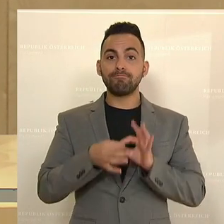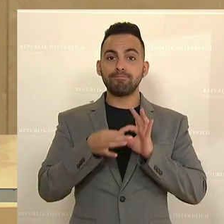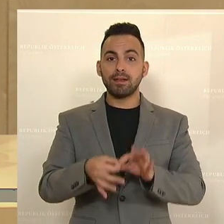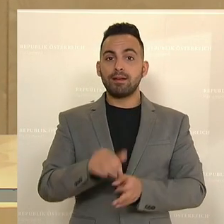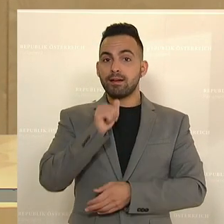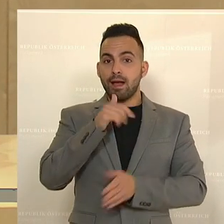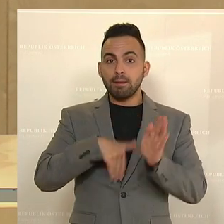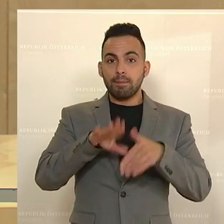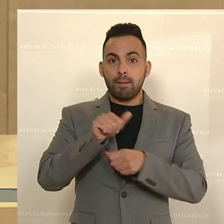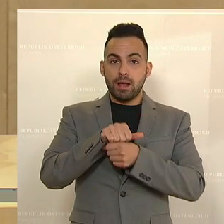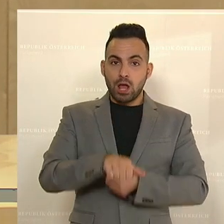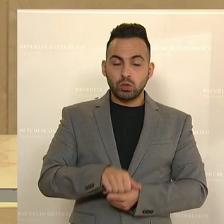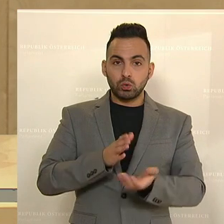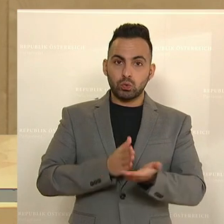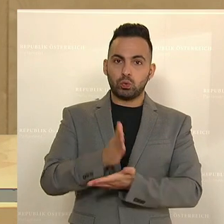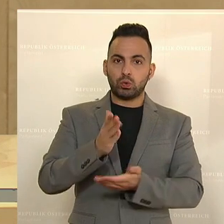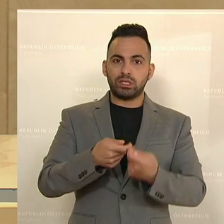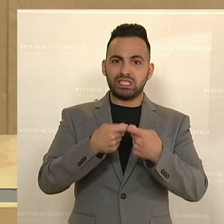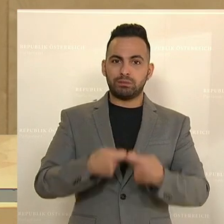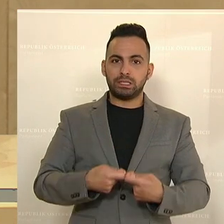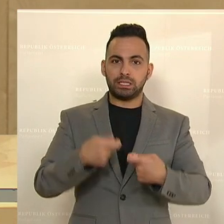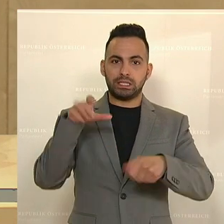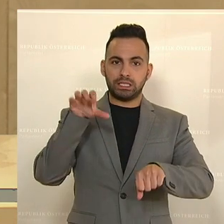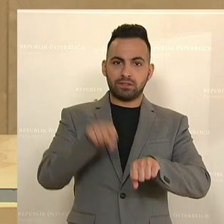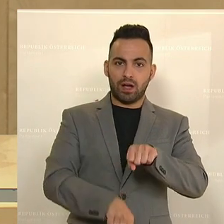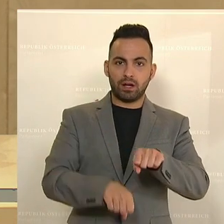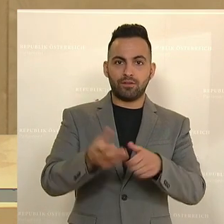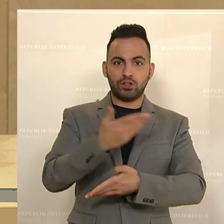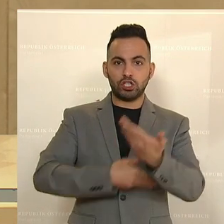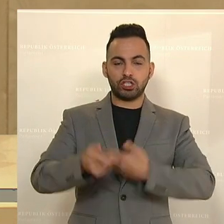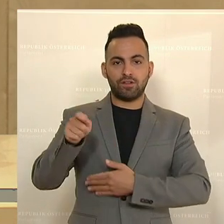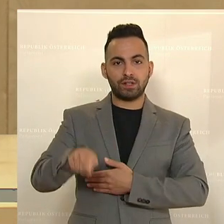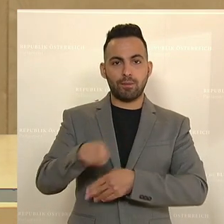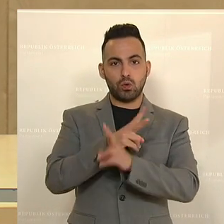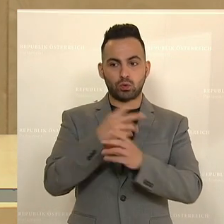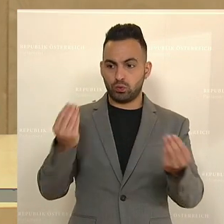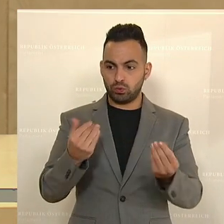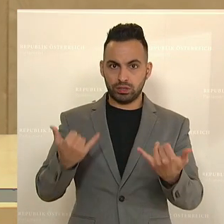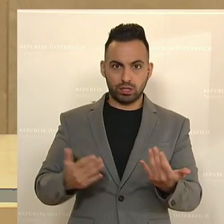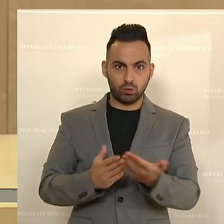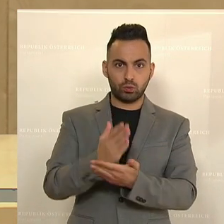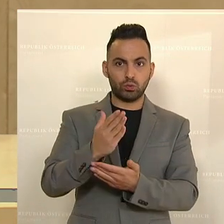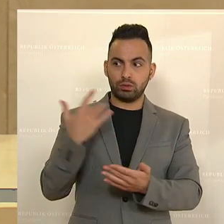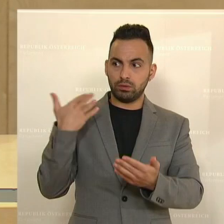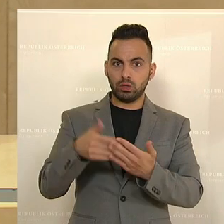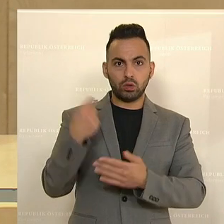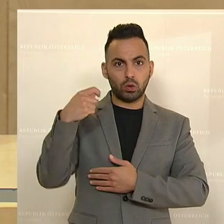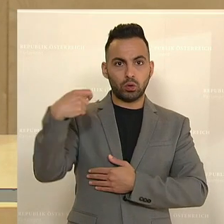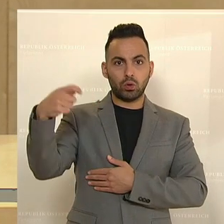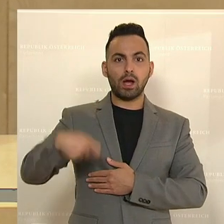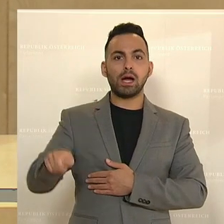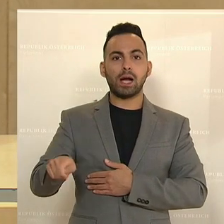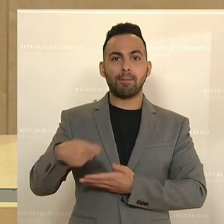keine Mehrbelastung durch Zwangsmitglieder der Wirtschaftskammer Österreich durch infolge der Teuerung steigende Kammerbeiträge.